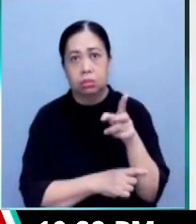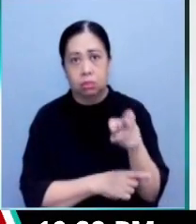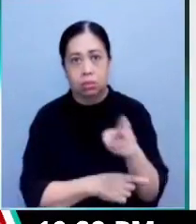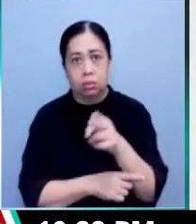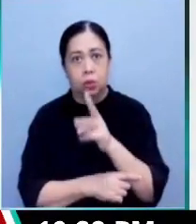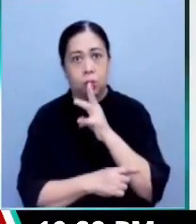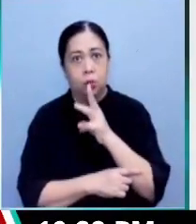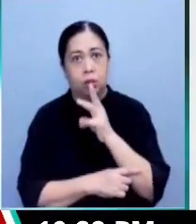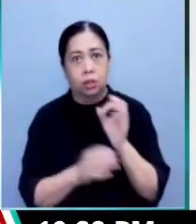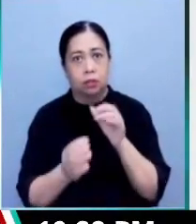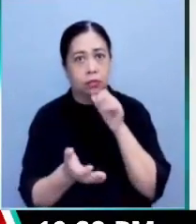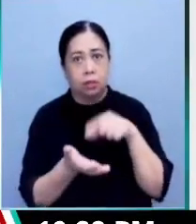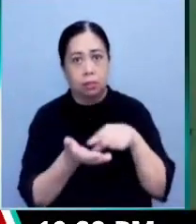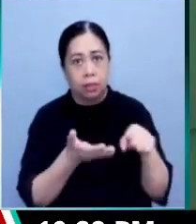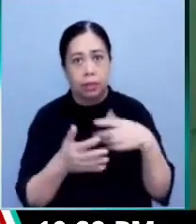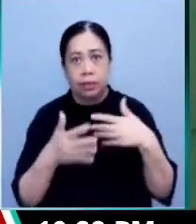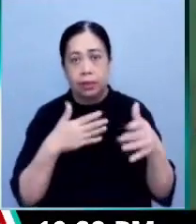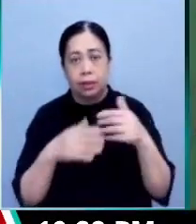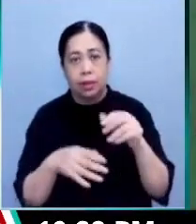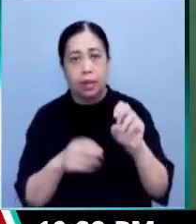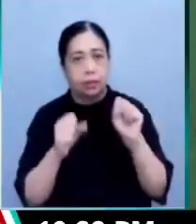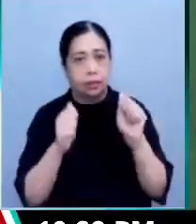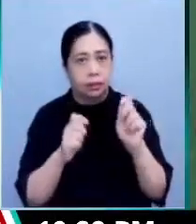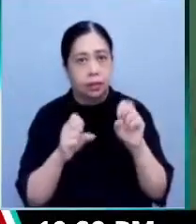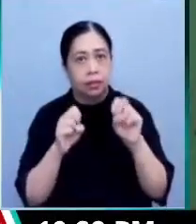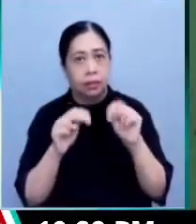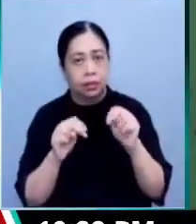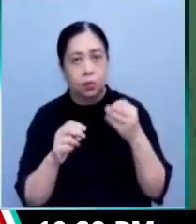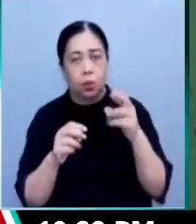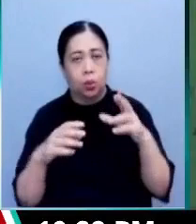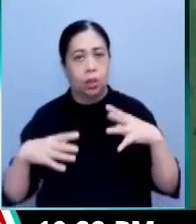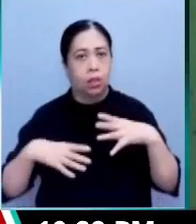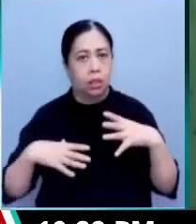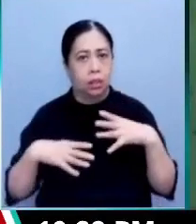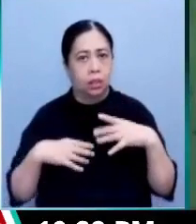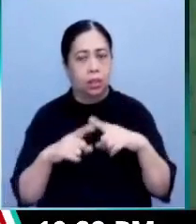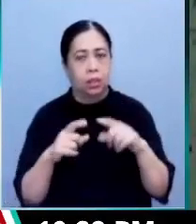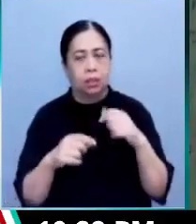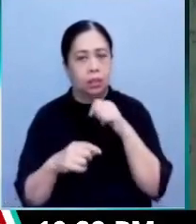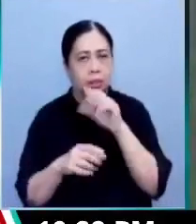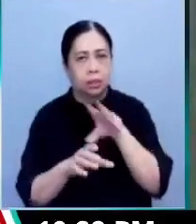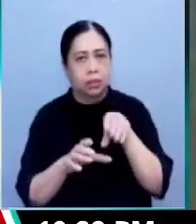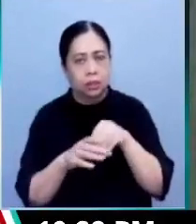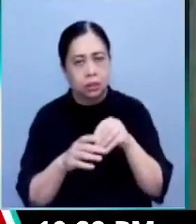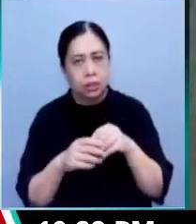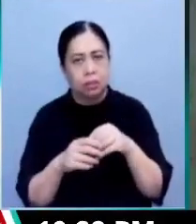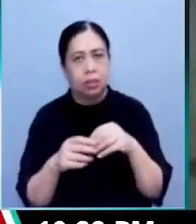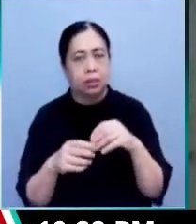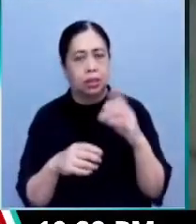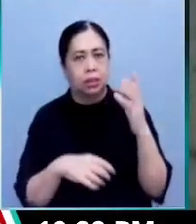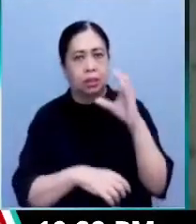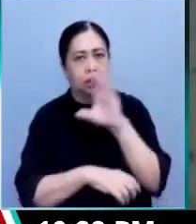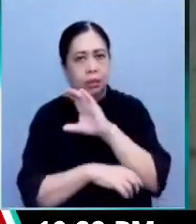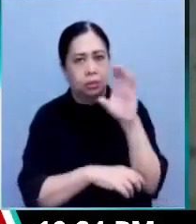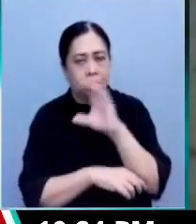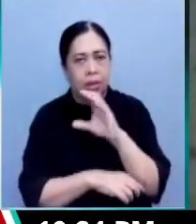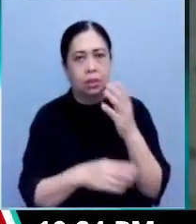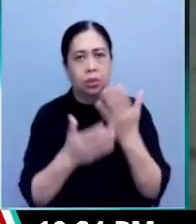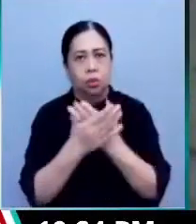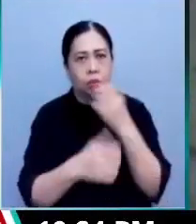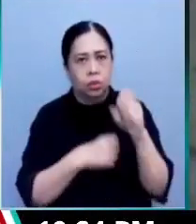service kahit weekend o holidays. Maliban na lang sa bisperas at mismong araw ng Pasko't bagong taon at mahal na